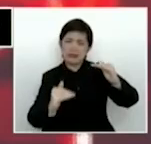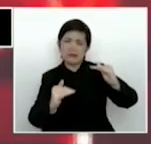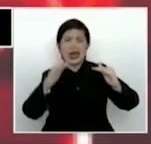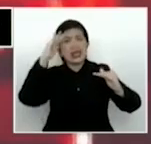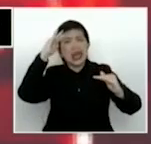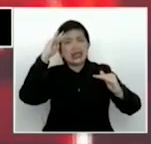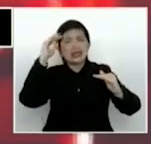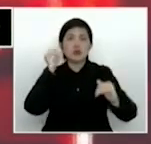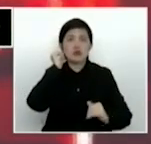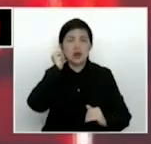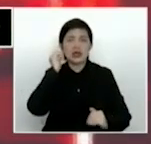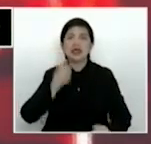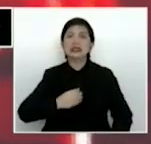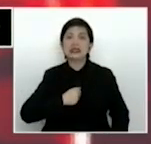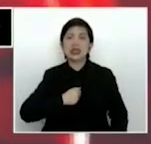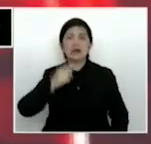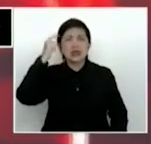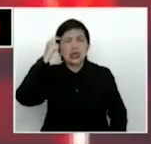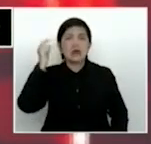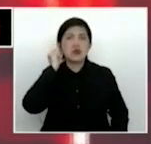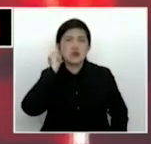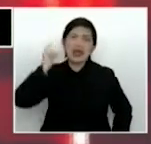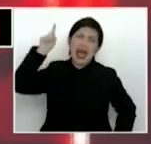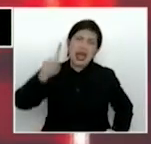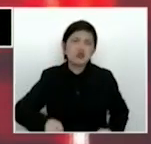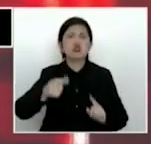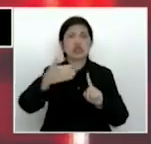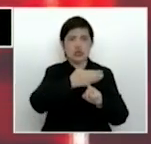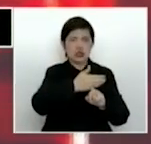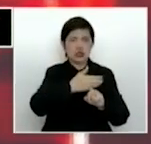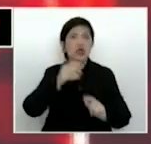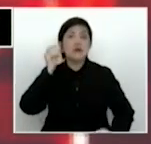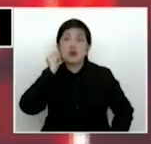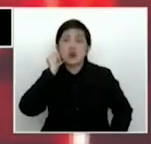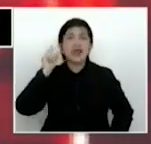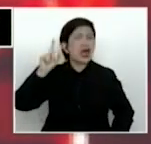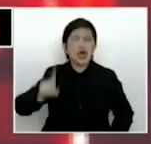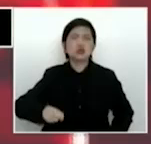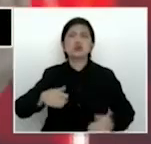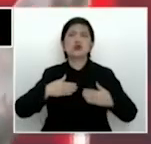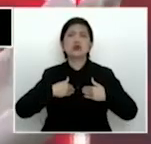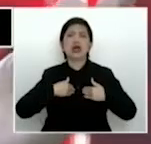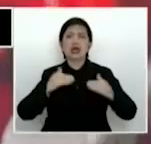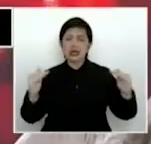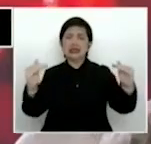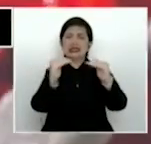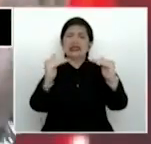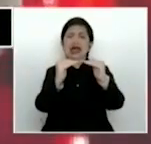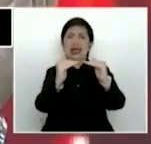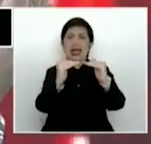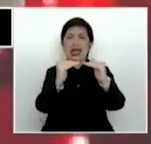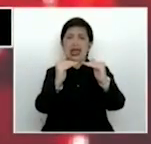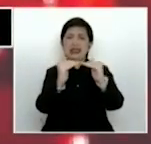kira perempuan harus dilindungi perempuan harus memiliki yang namanya kesetaraan